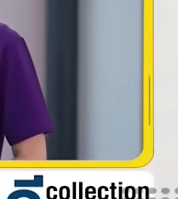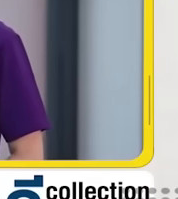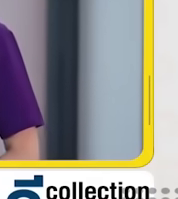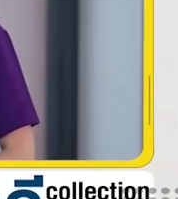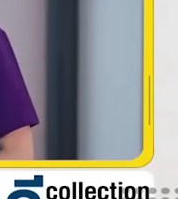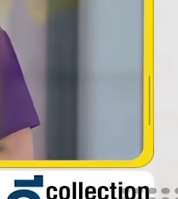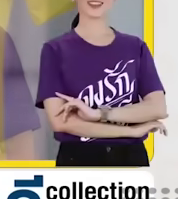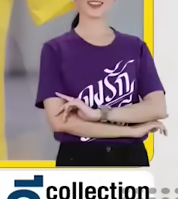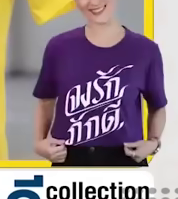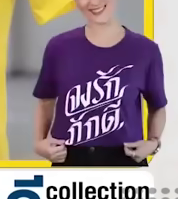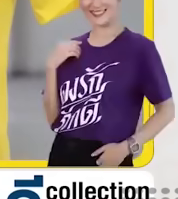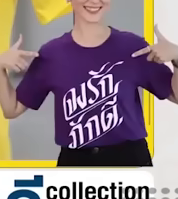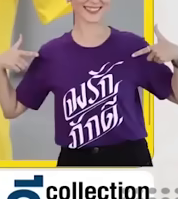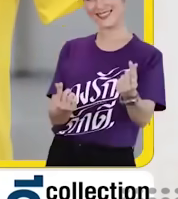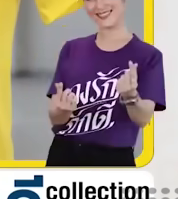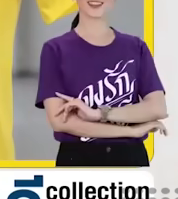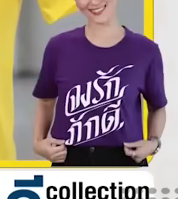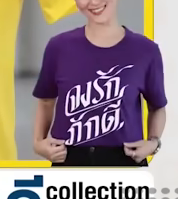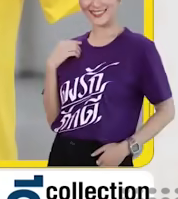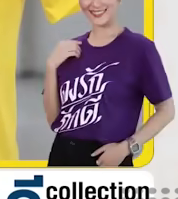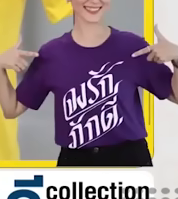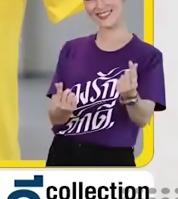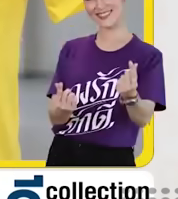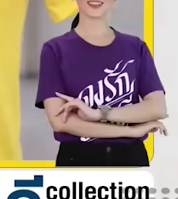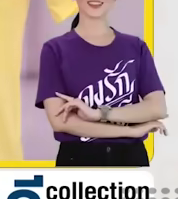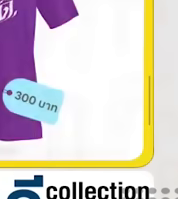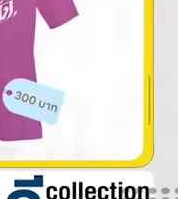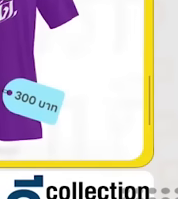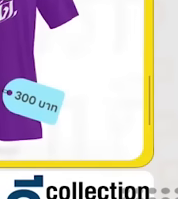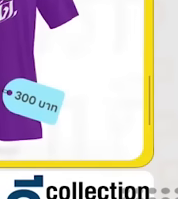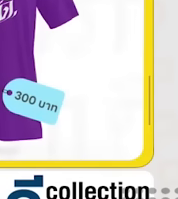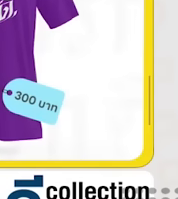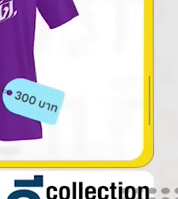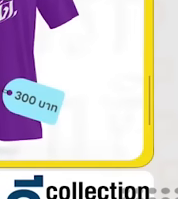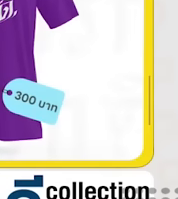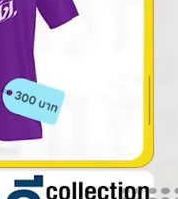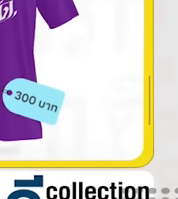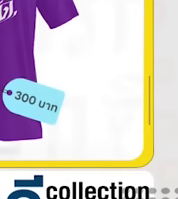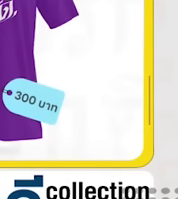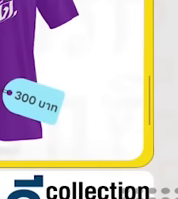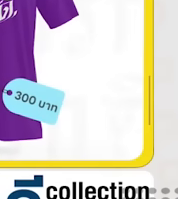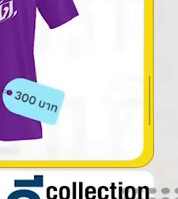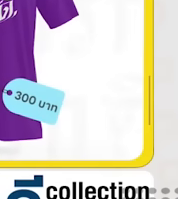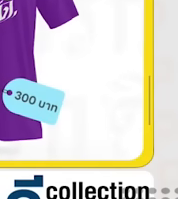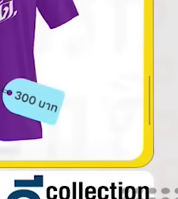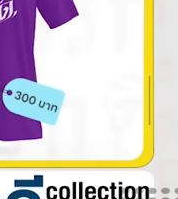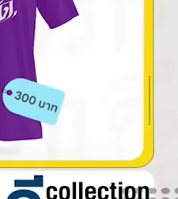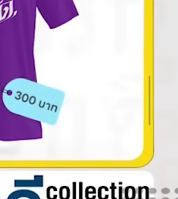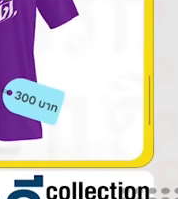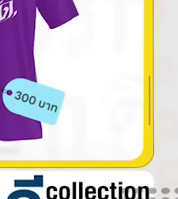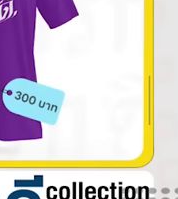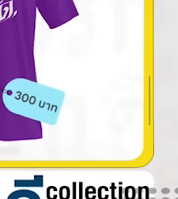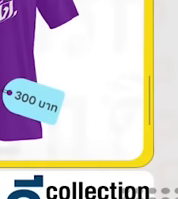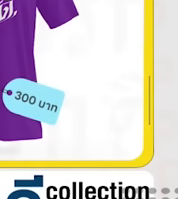าแล้วกับคอลเลกชันสุดพิเศษที่แฟนท็อปนิวไม่ควรพลาดกับจงรักภักดีคอลเลกชันเซ็ต1เ